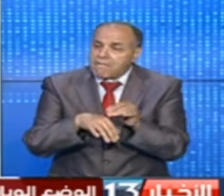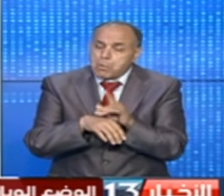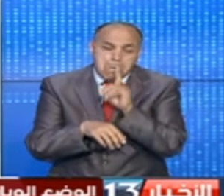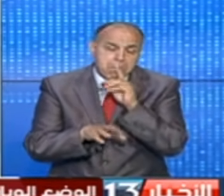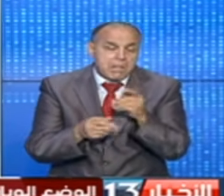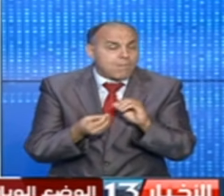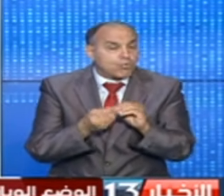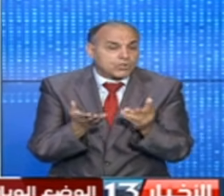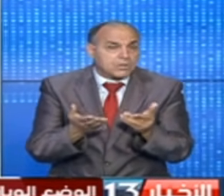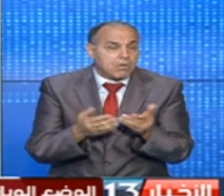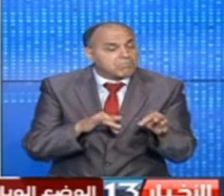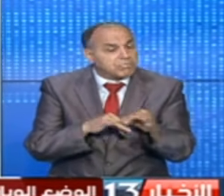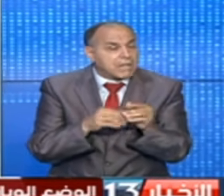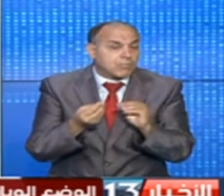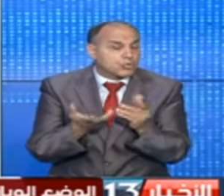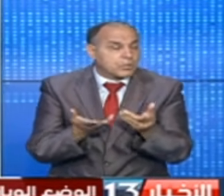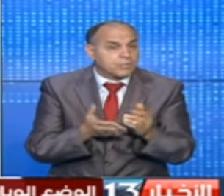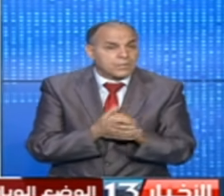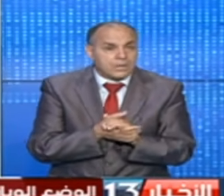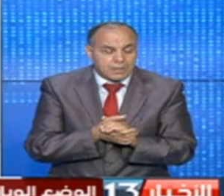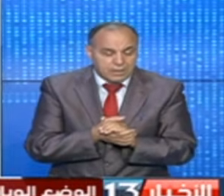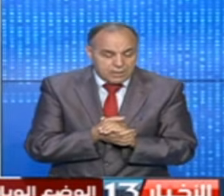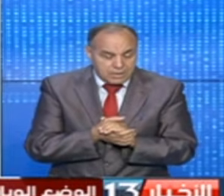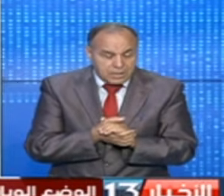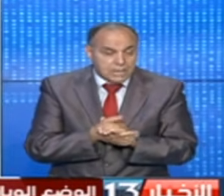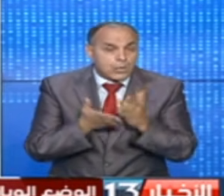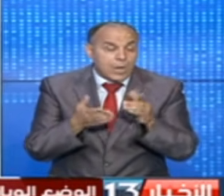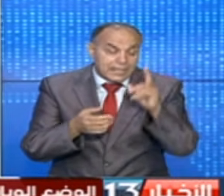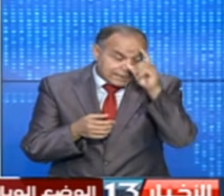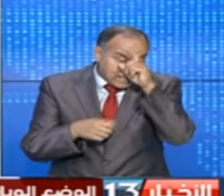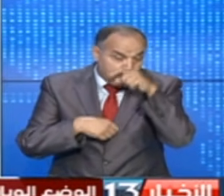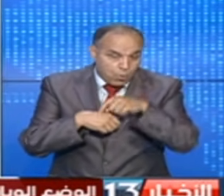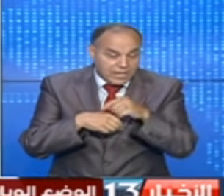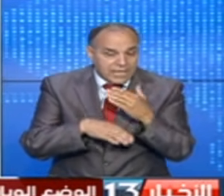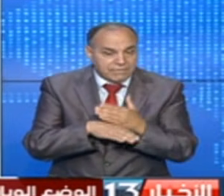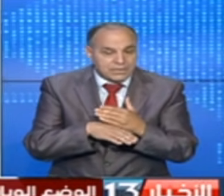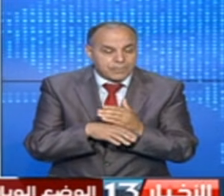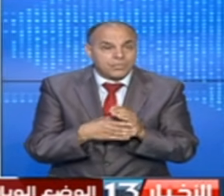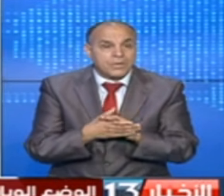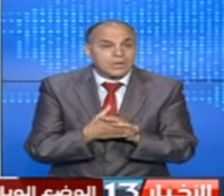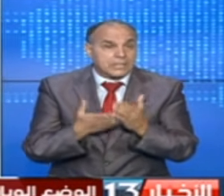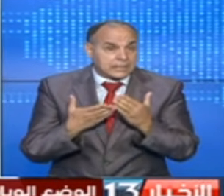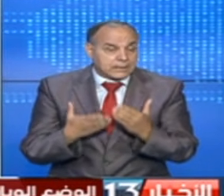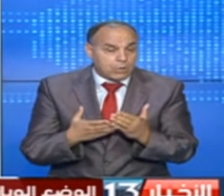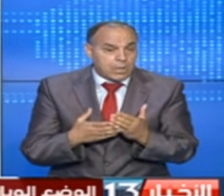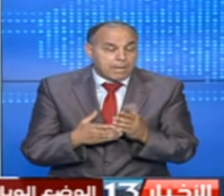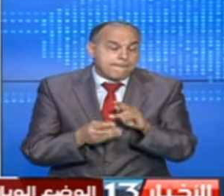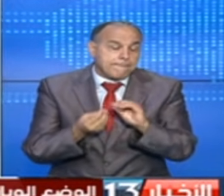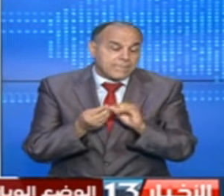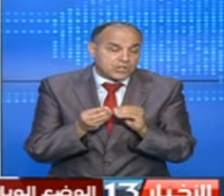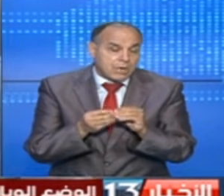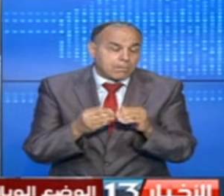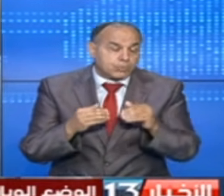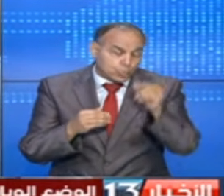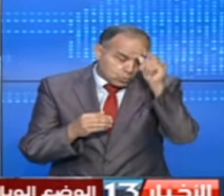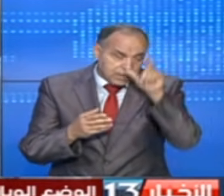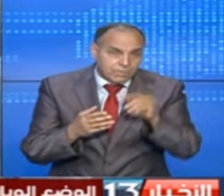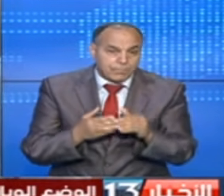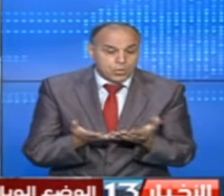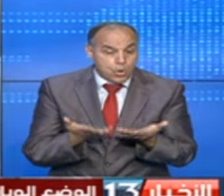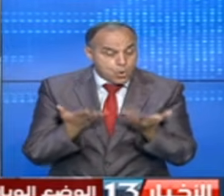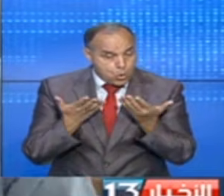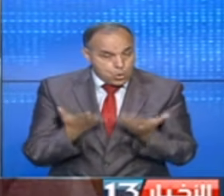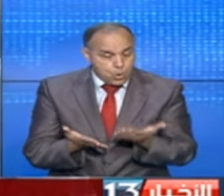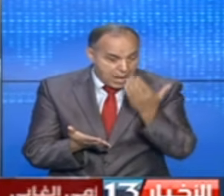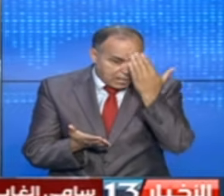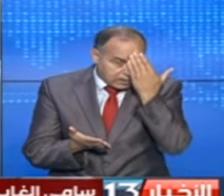بالفيروس. هذه معناها هي وضعيه صارت على مستوى قفصه، تبقى هي وضعيه تطرح عديد الاشكاليات على مستوى الجمهوريه. اليوم